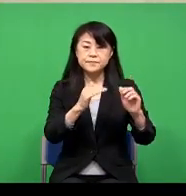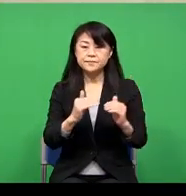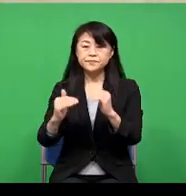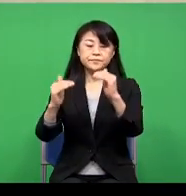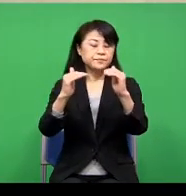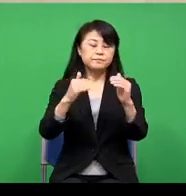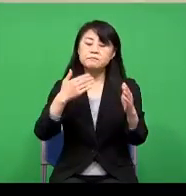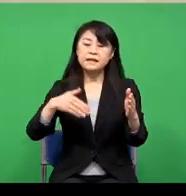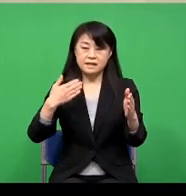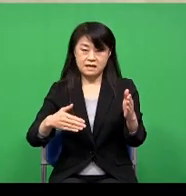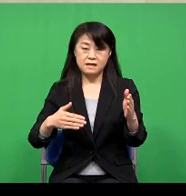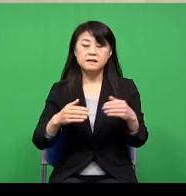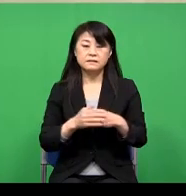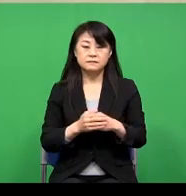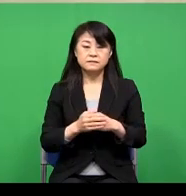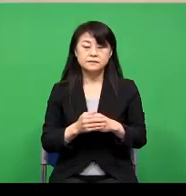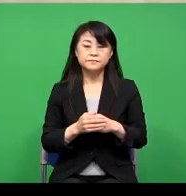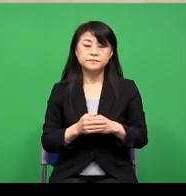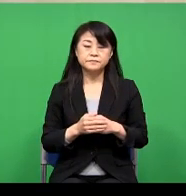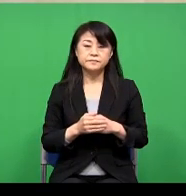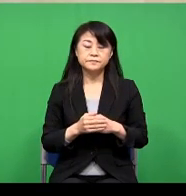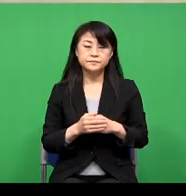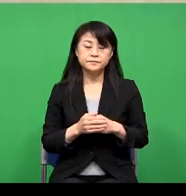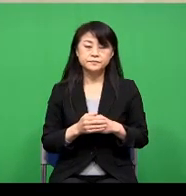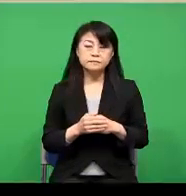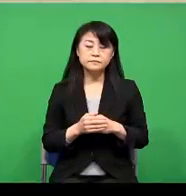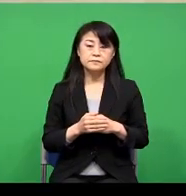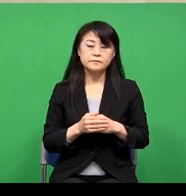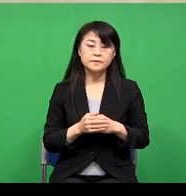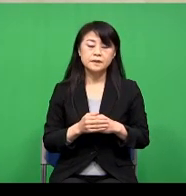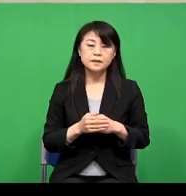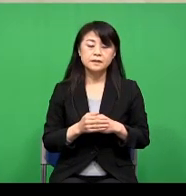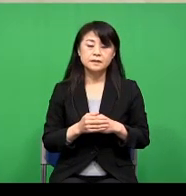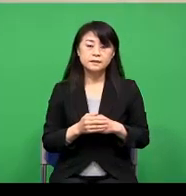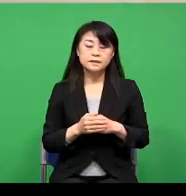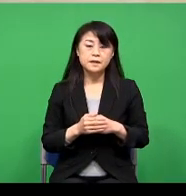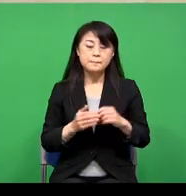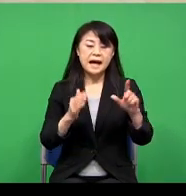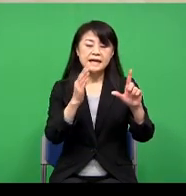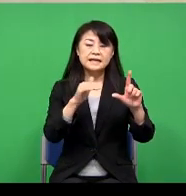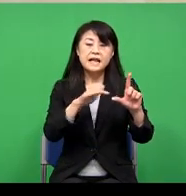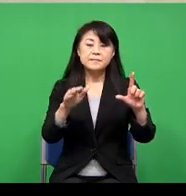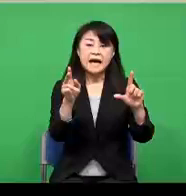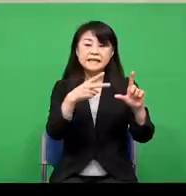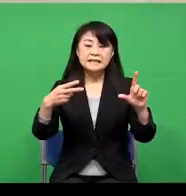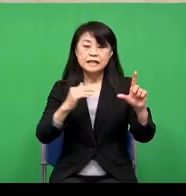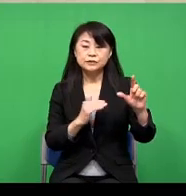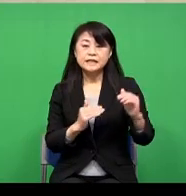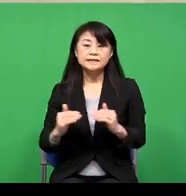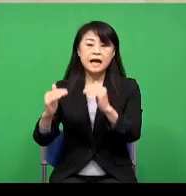で、まあ、行っていないそういうことでありますので、まあ、なんとかですね、あ